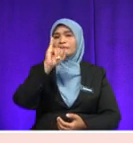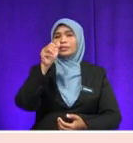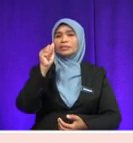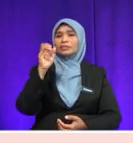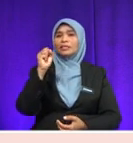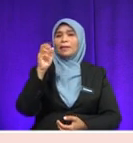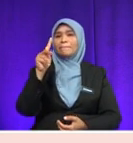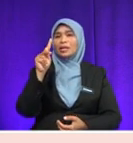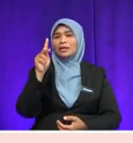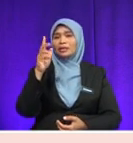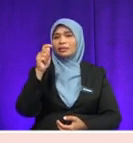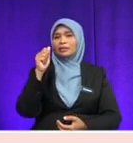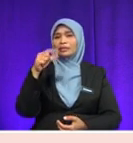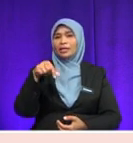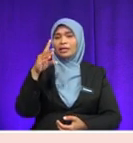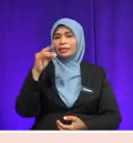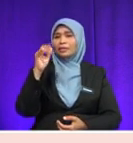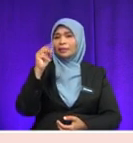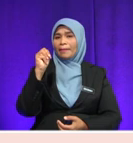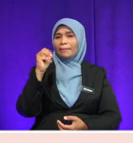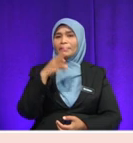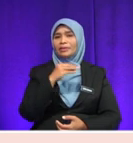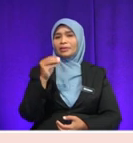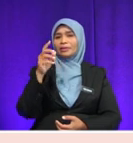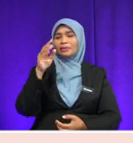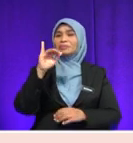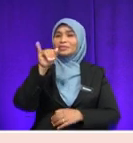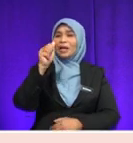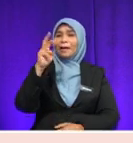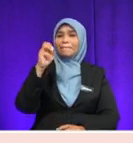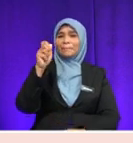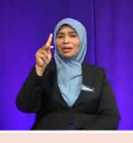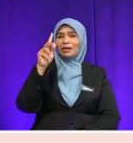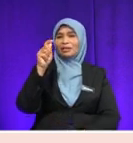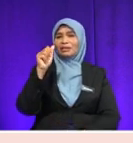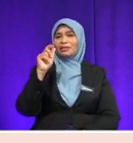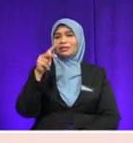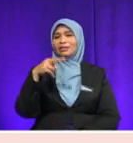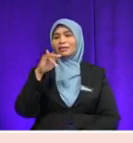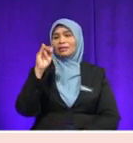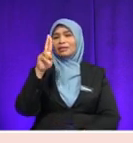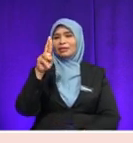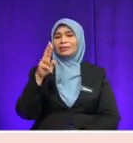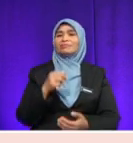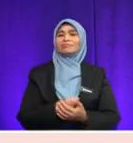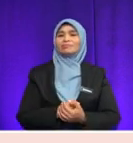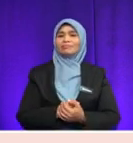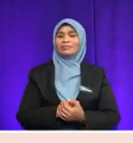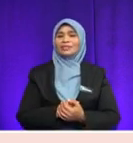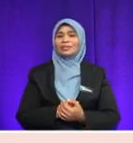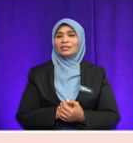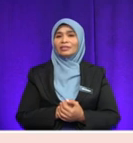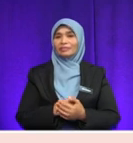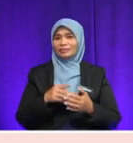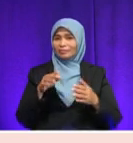dan jamak takhir Masya Allah Masya Allah bunyi jamak takdim jamak takhir oke